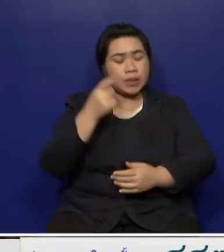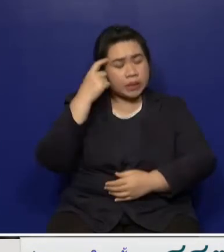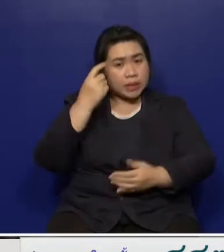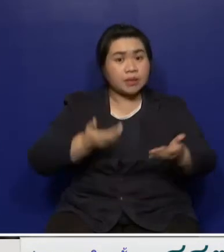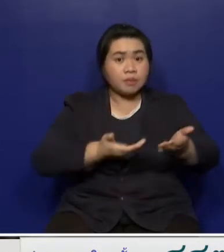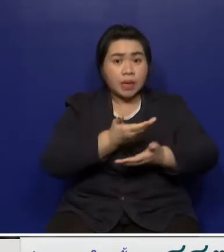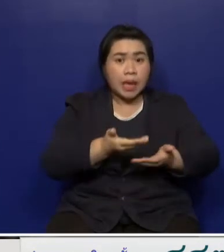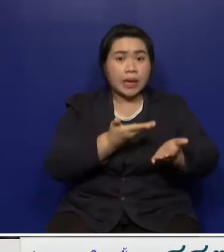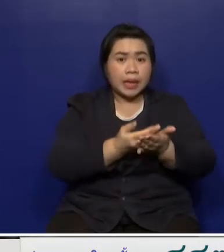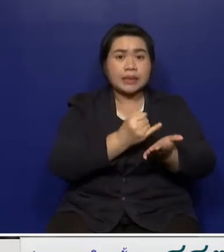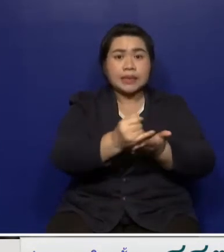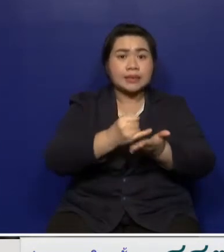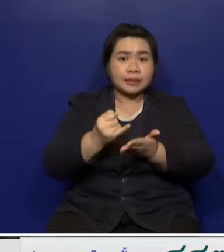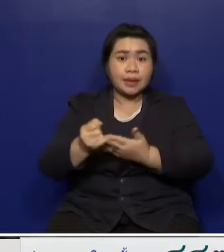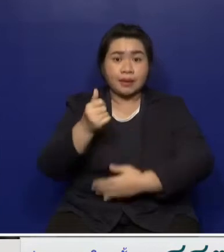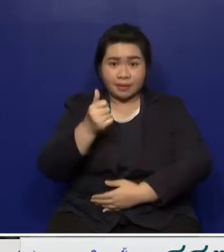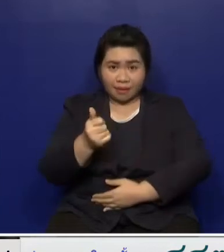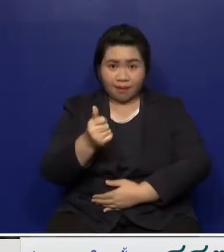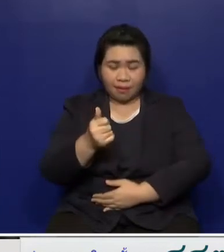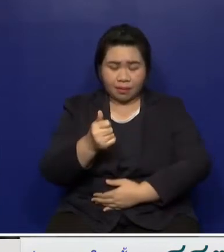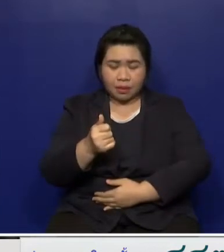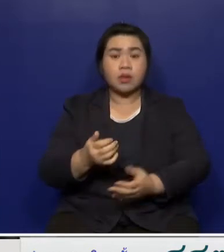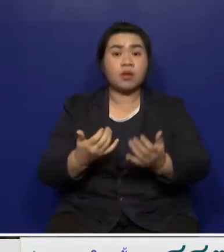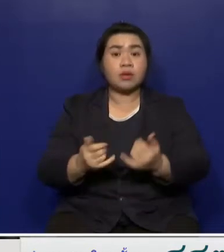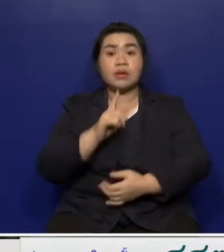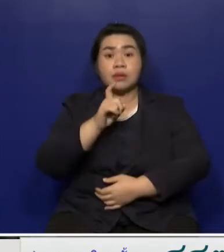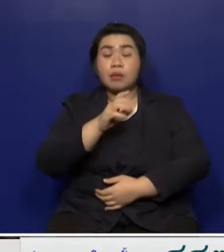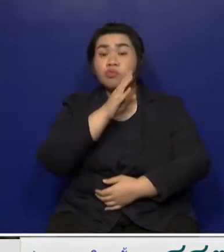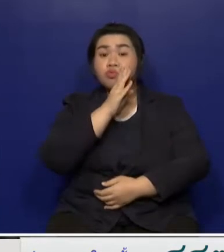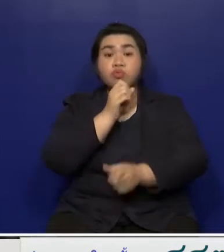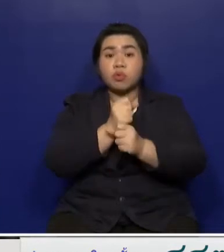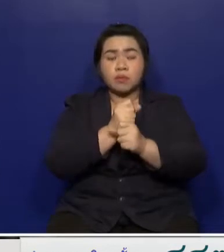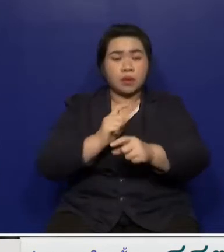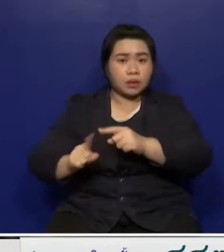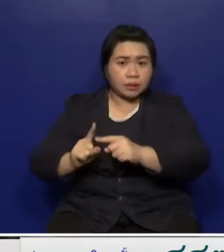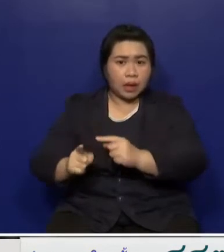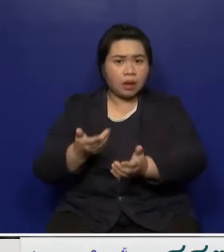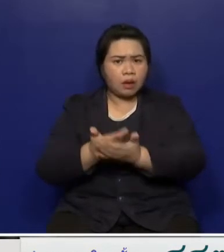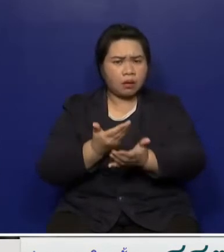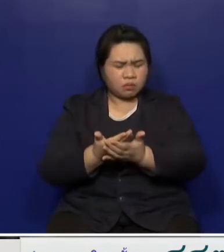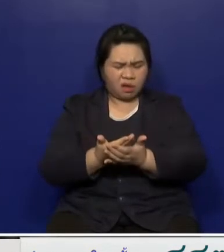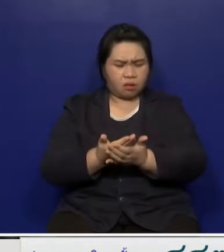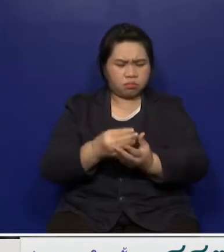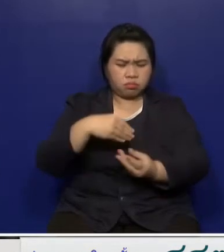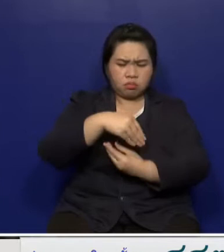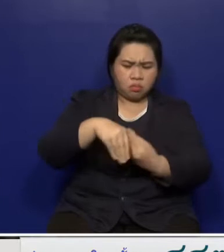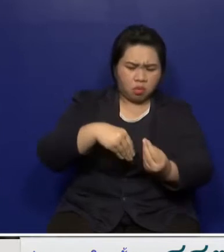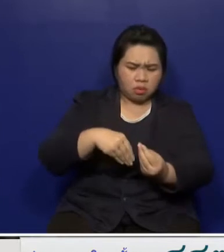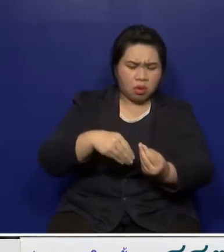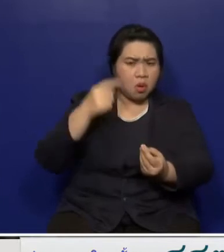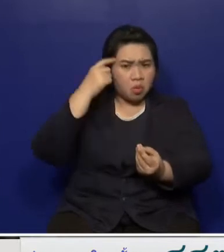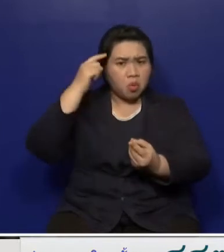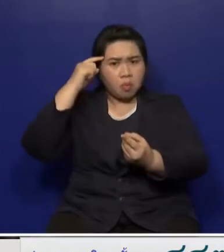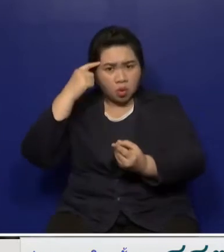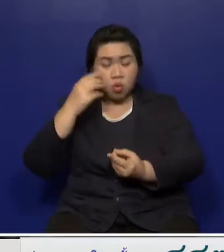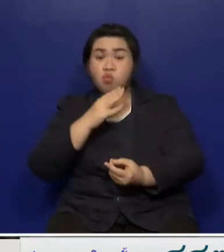สั่งจ่ายนการทํางาน ๆถามว่าเงินจะไม่รอะไรได้อย่ไรและเงิน